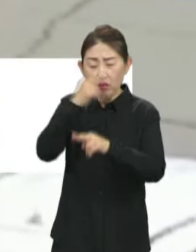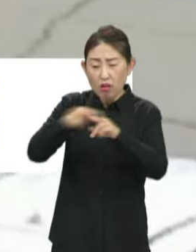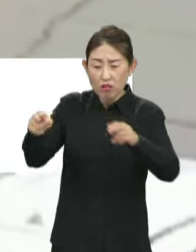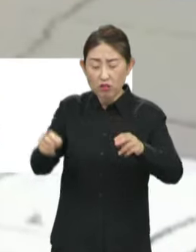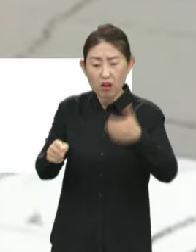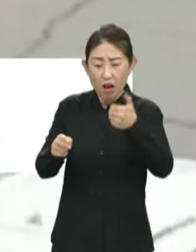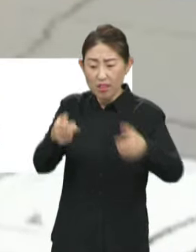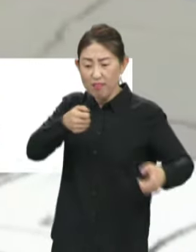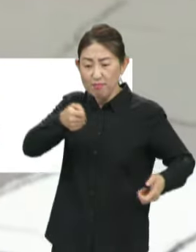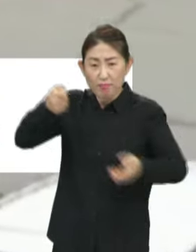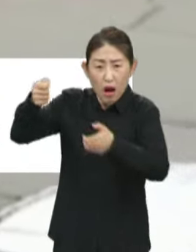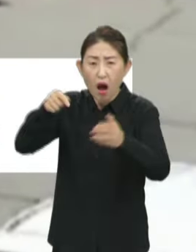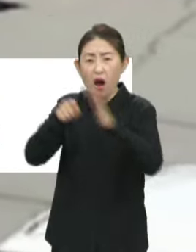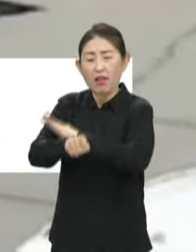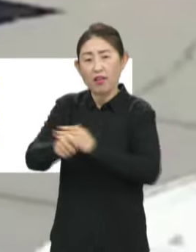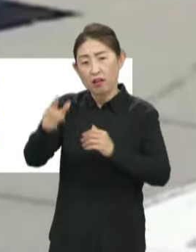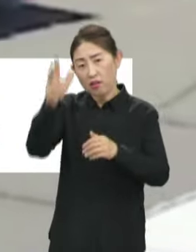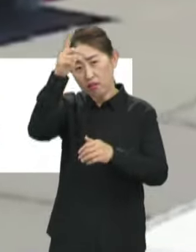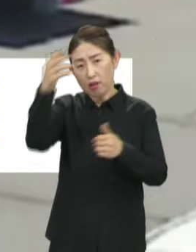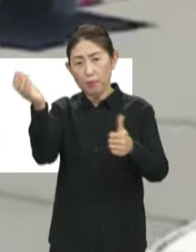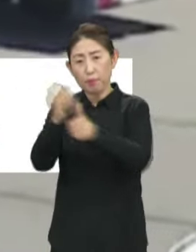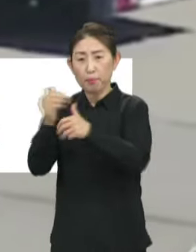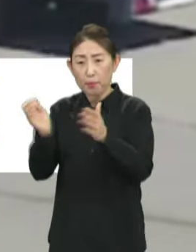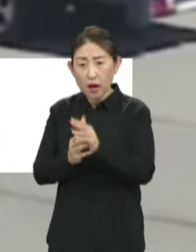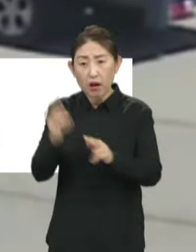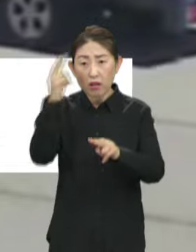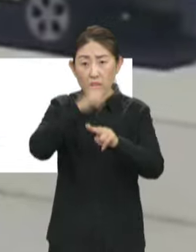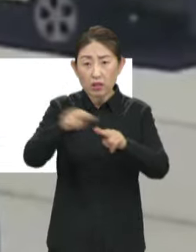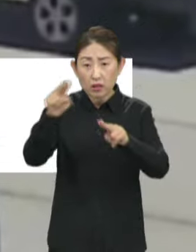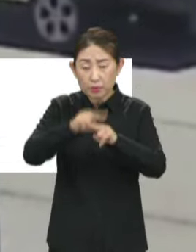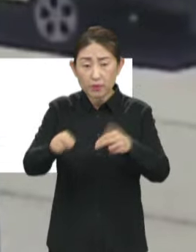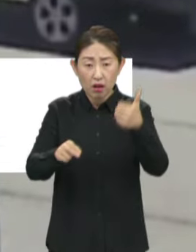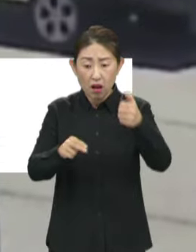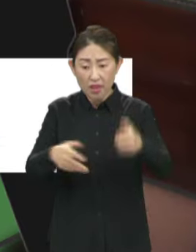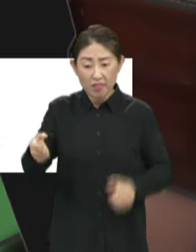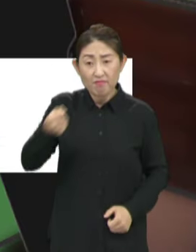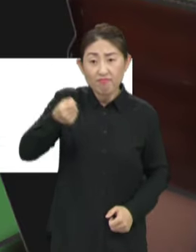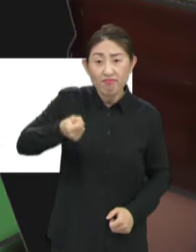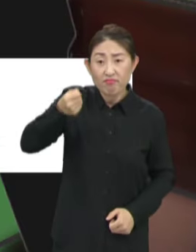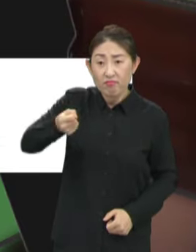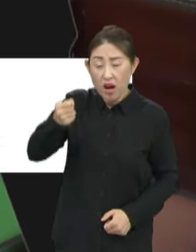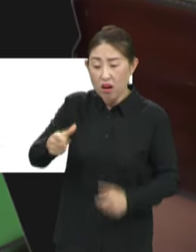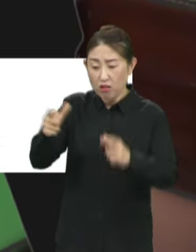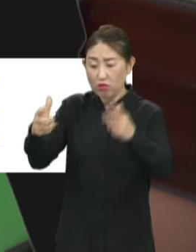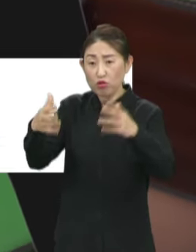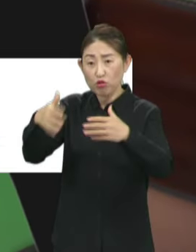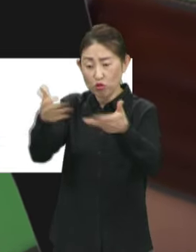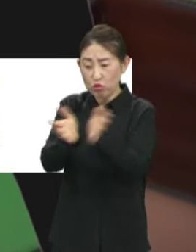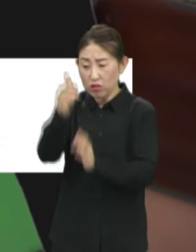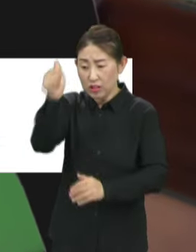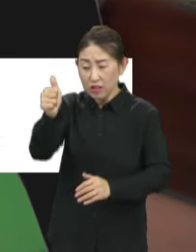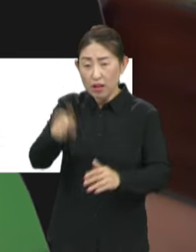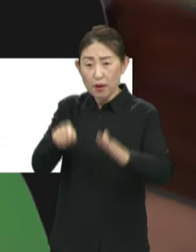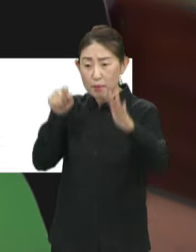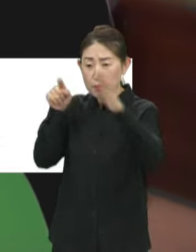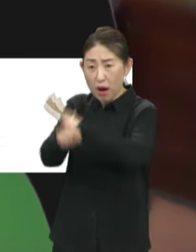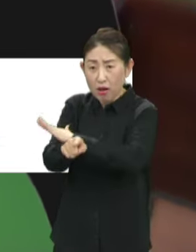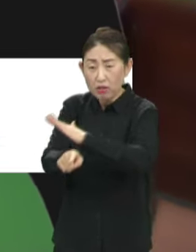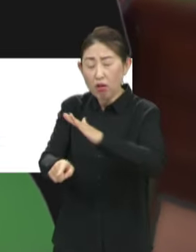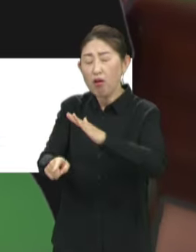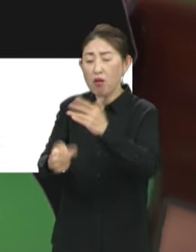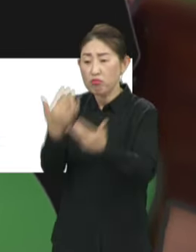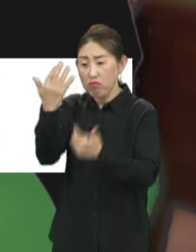오전 10시 45분쯤 기름이 담긴 통과 라이터를 들고 태안군청 군수실을 찾아가 불을 지르려 한 혐의